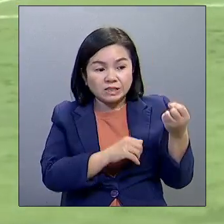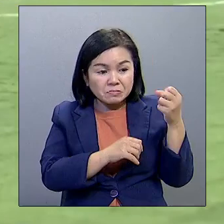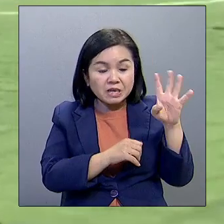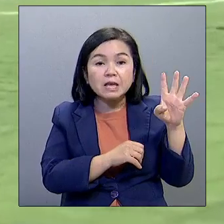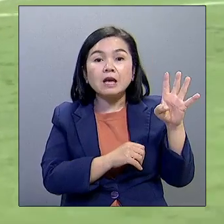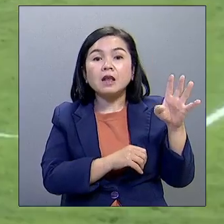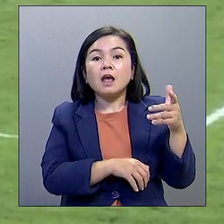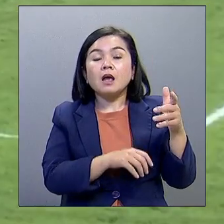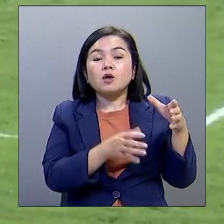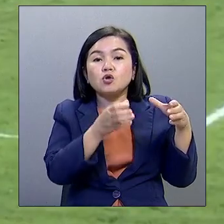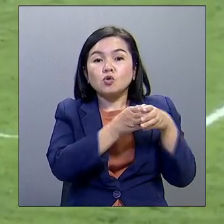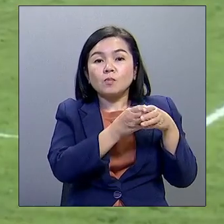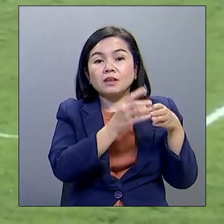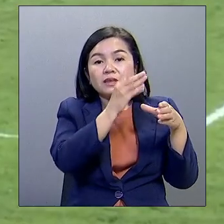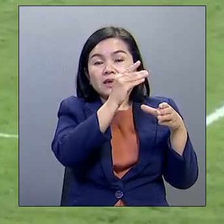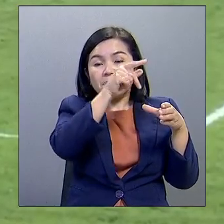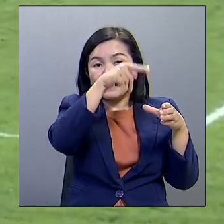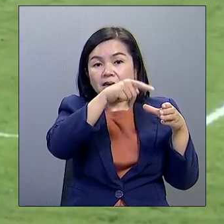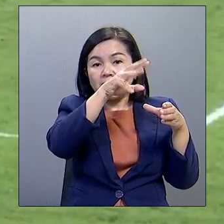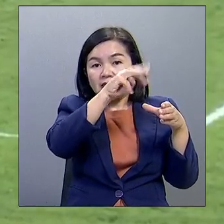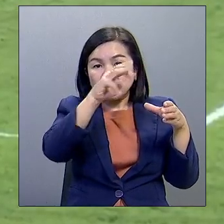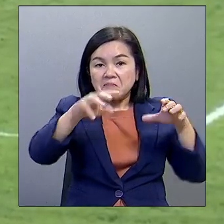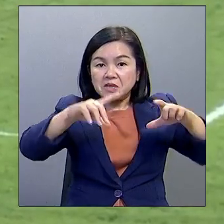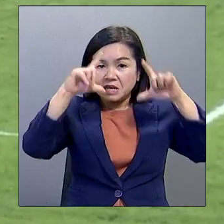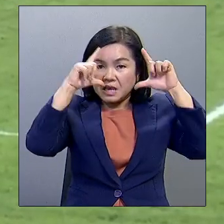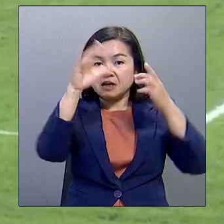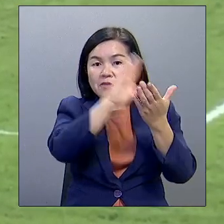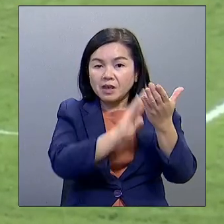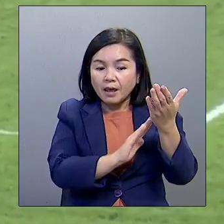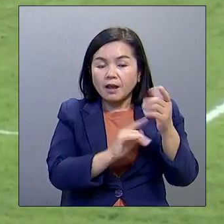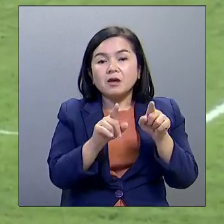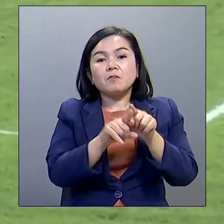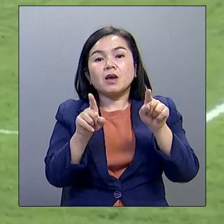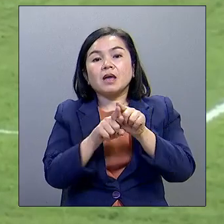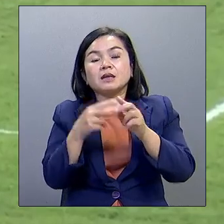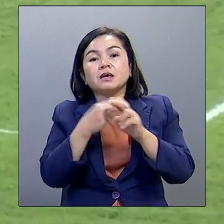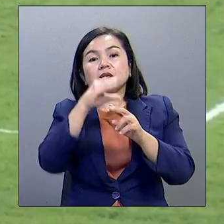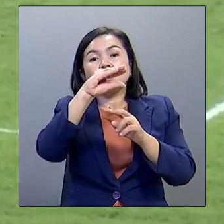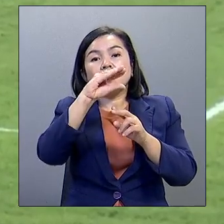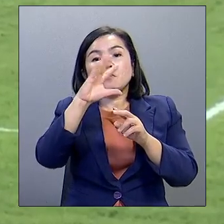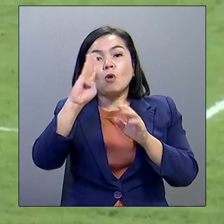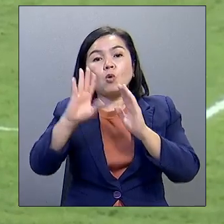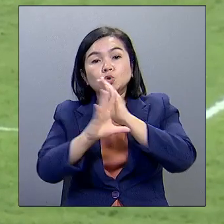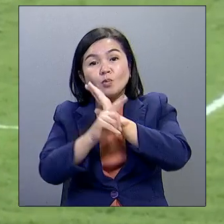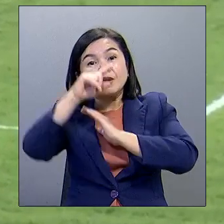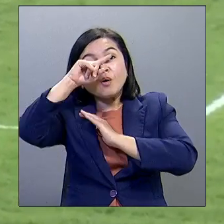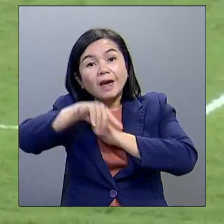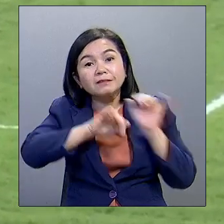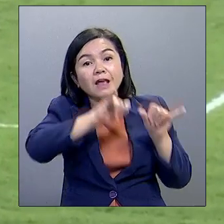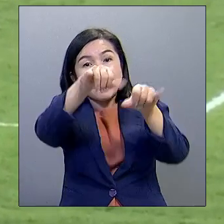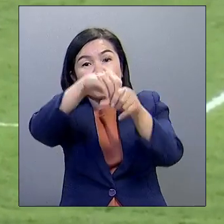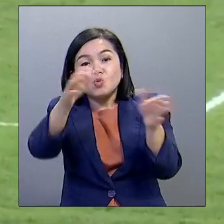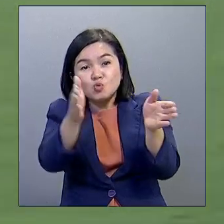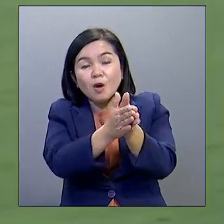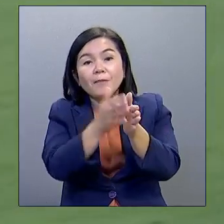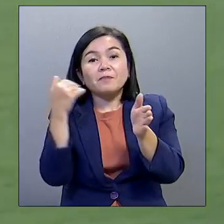ทีม DPMM FC ทีมชั้นนำในประเทศขณะที่ฟาอีกโบเกียตัวลุกจากชลบุรีซึ่งเป็นแข้งความหวังนะครับไม่